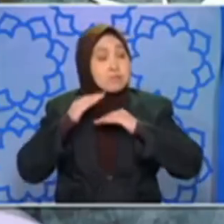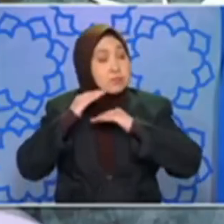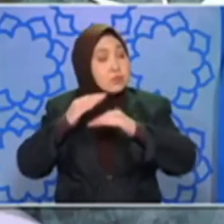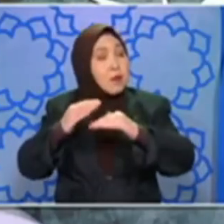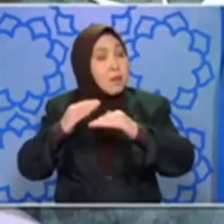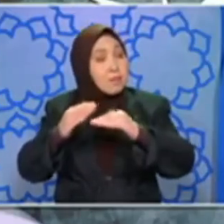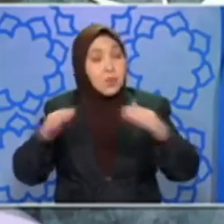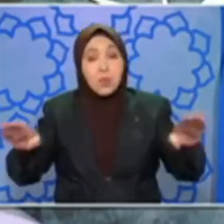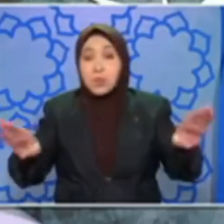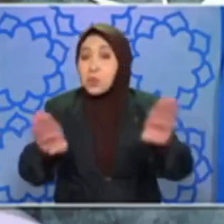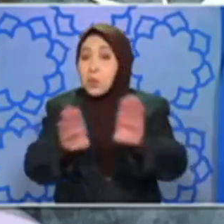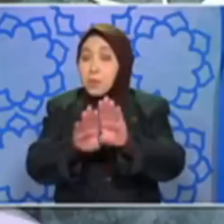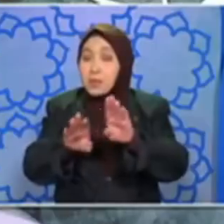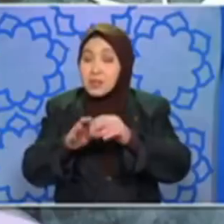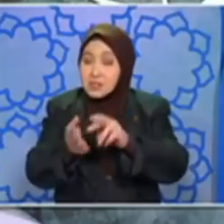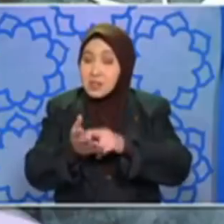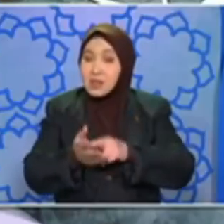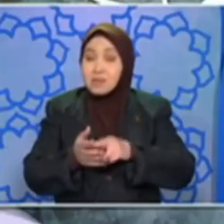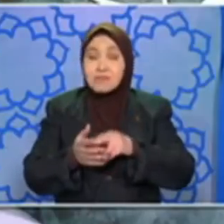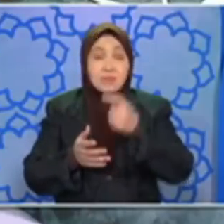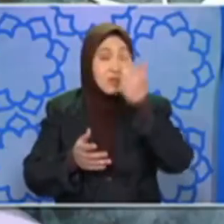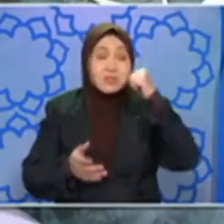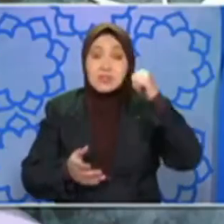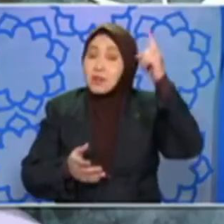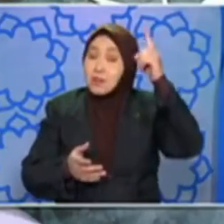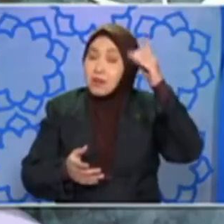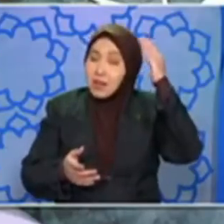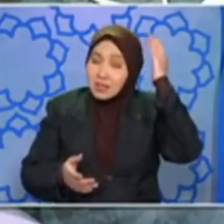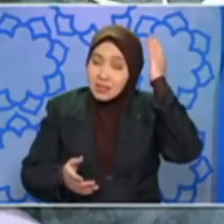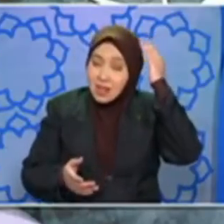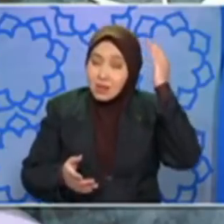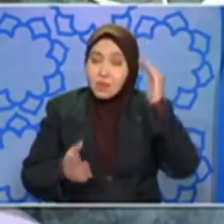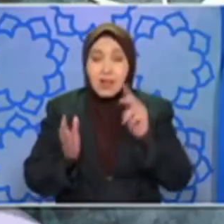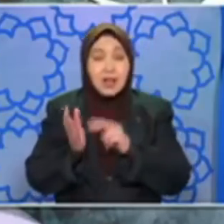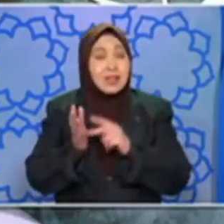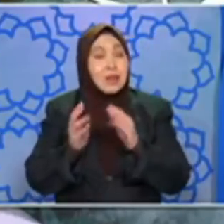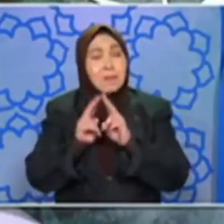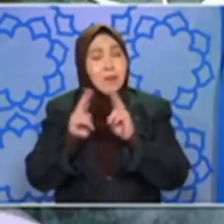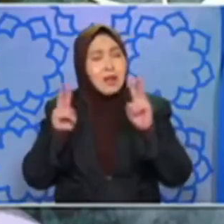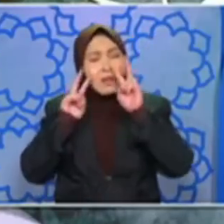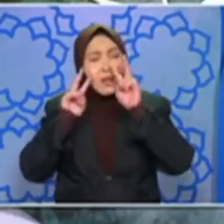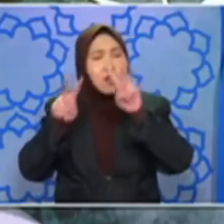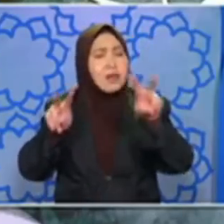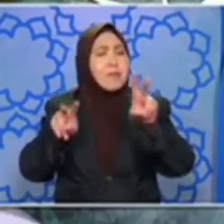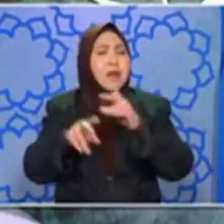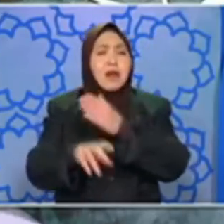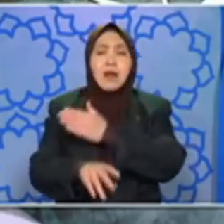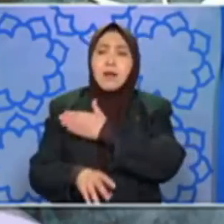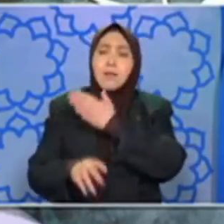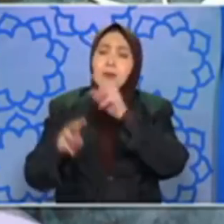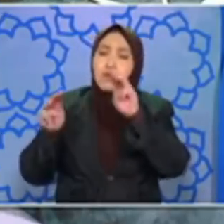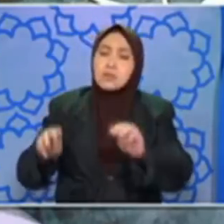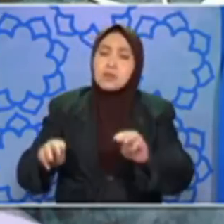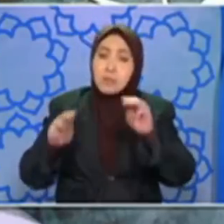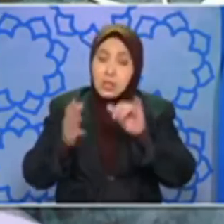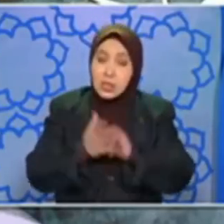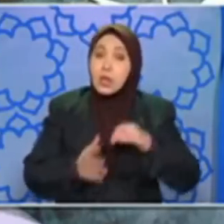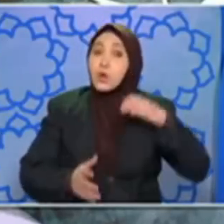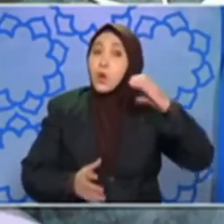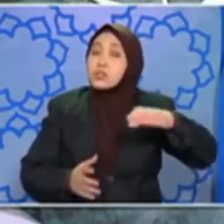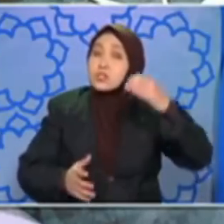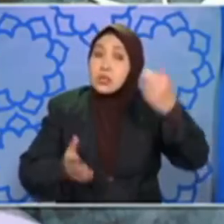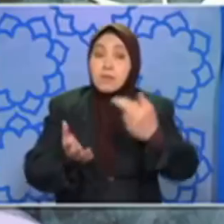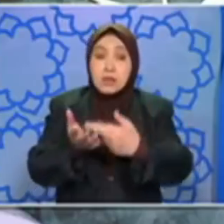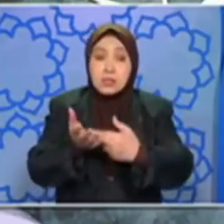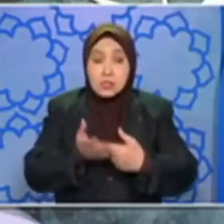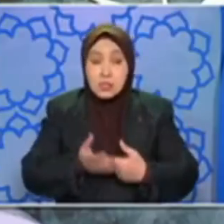siapa yang dikehendaki. Semuanya dialah yang Maha mengetahui lagi Maha melihat akan hamba-hambanya. Inilah konsep rezeki sebagaimana